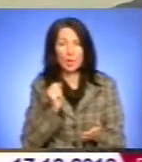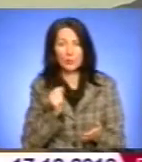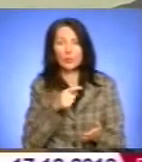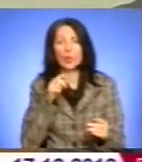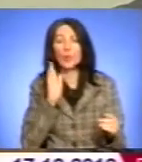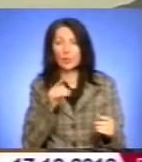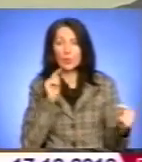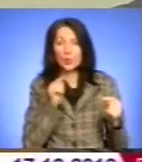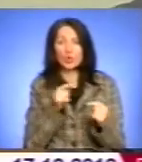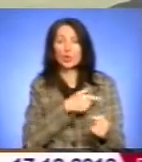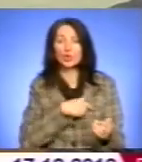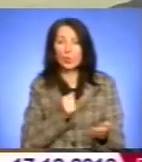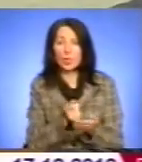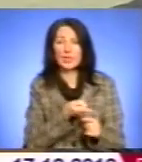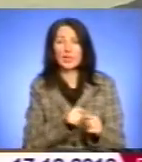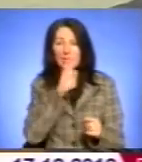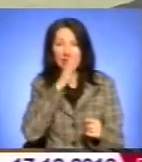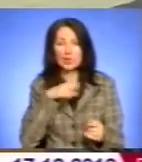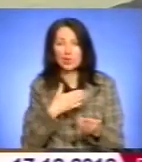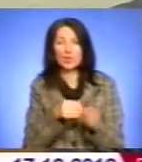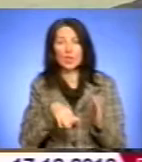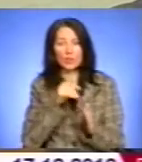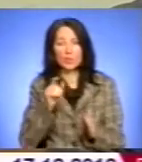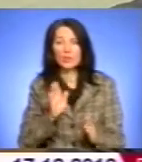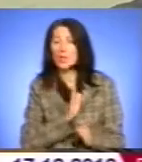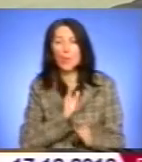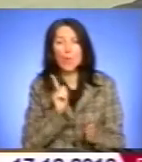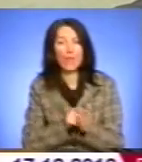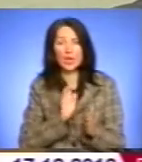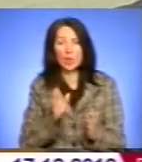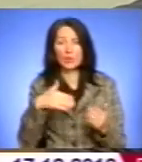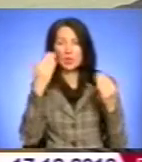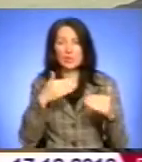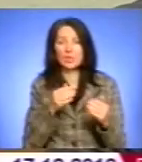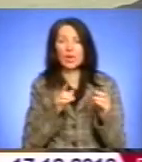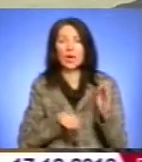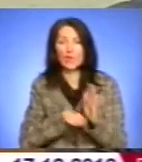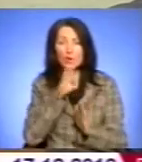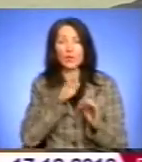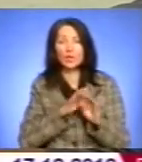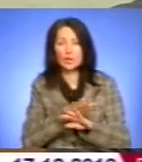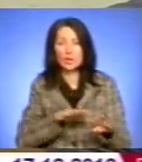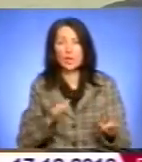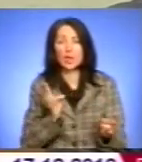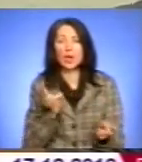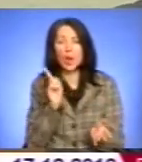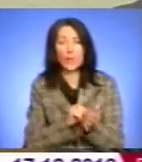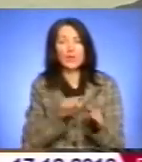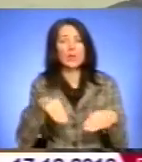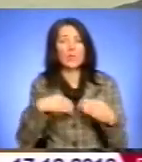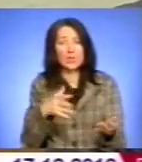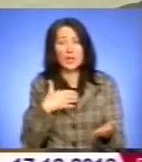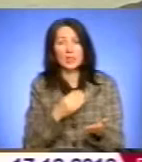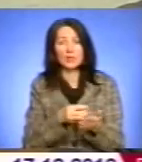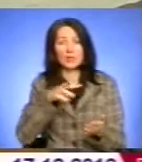не повинні бути в стінах сесійної зали, якщо не мають інші політичні орієнтири, вони мають складати свої мандати і на перевиборах ти від